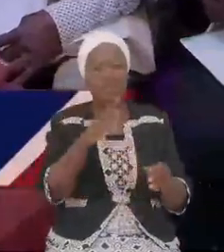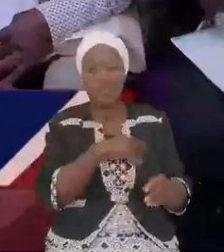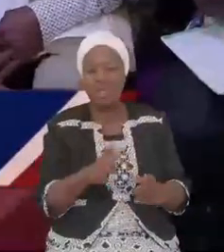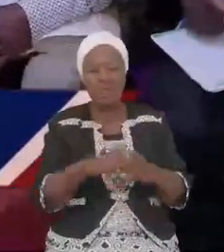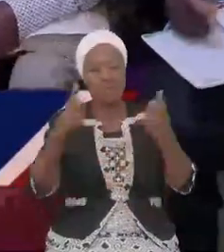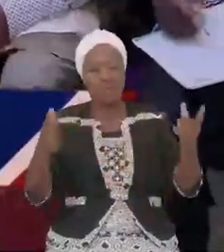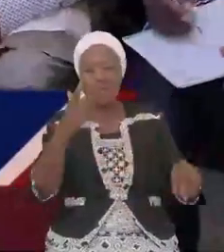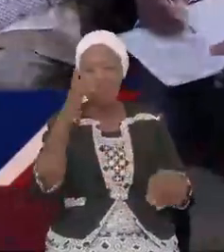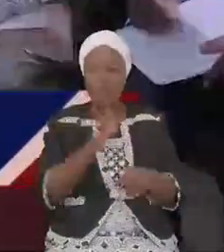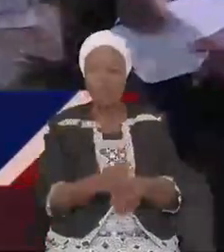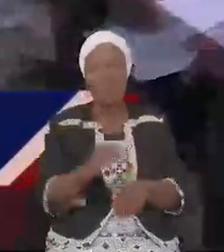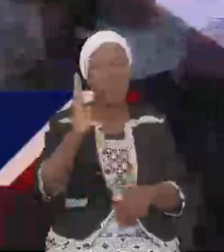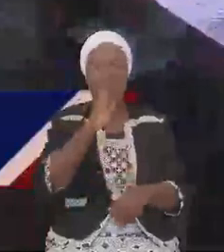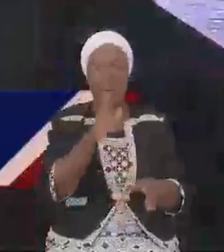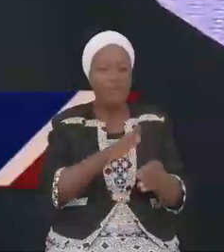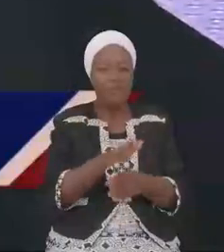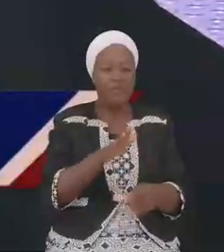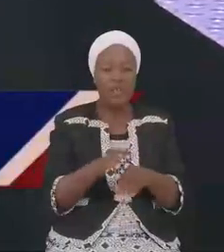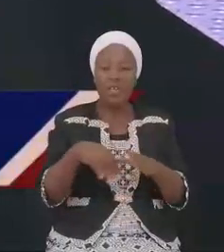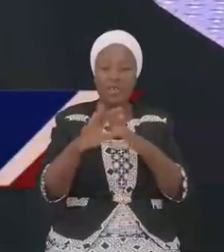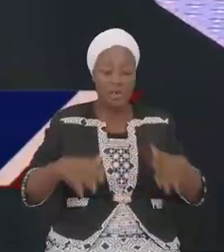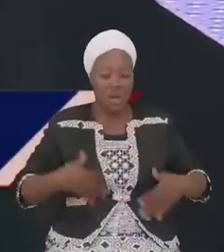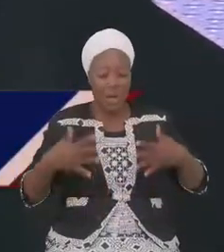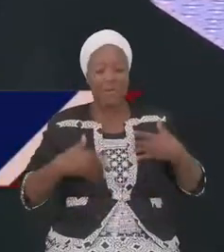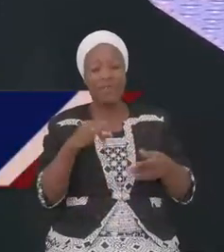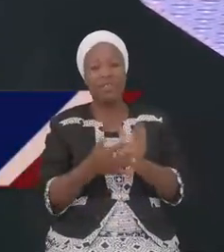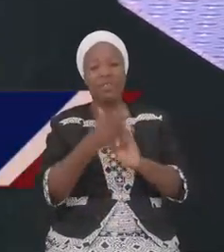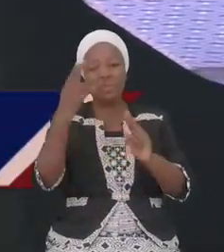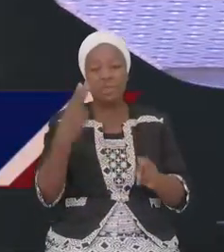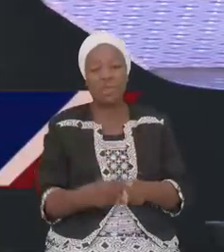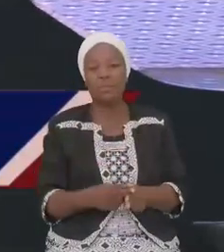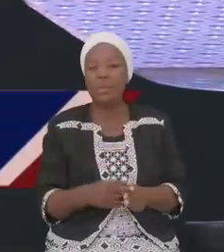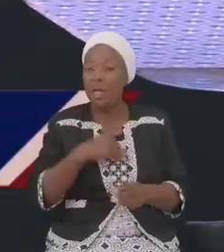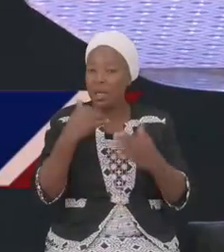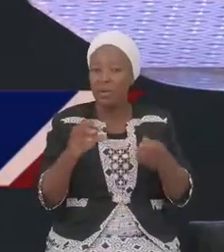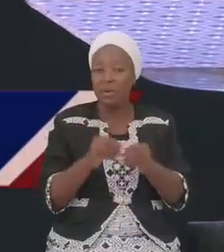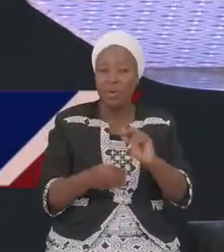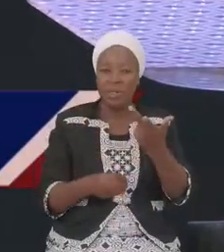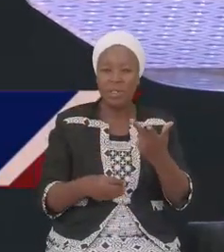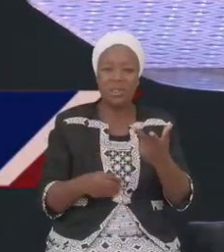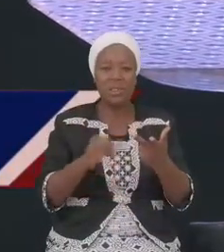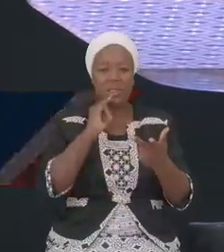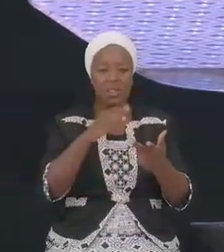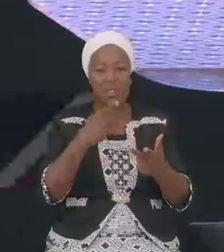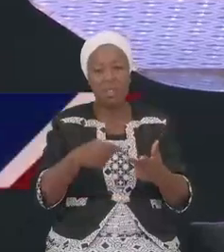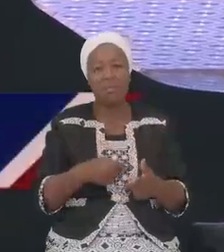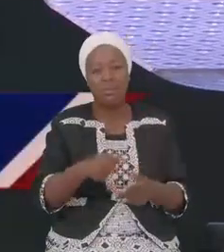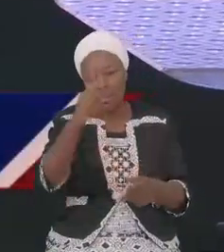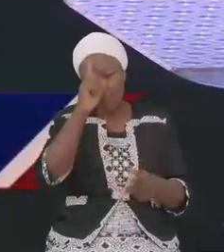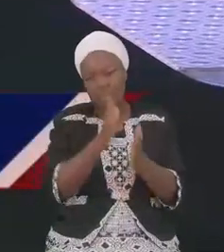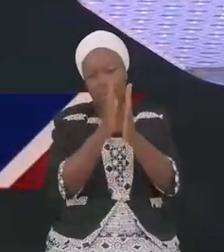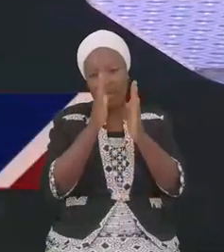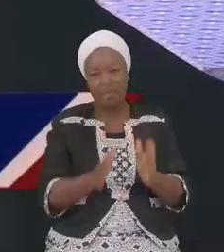grandes promesses seront accomplies dans ta vie au nom de Jésus-Christ. Et troisième partie, c'est la position du